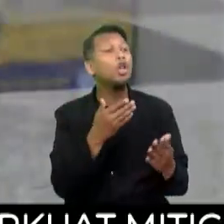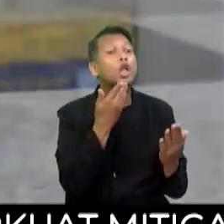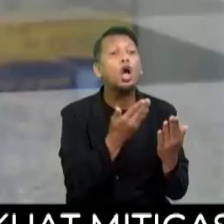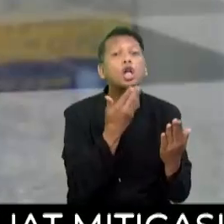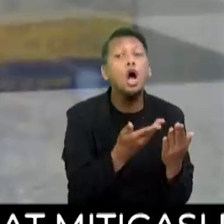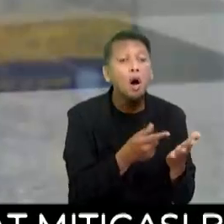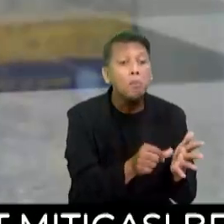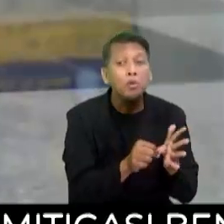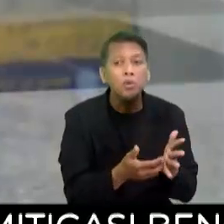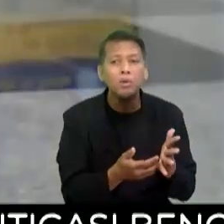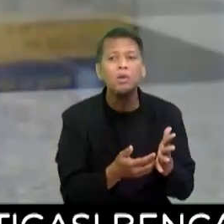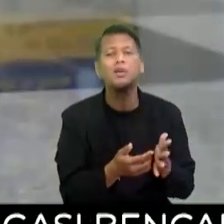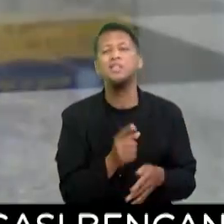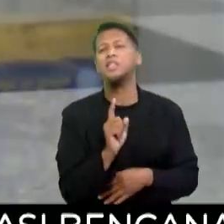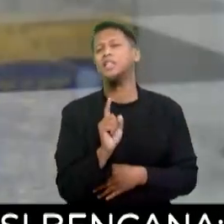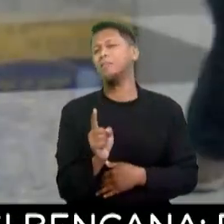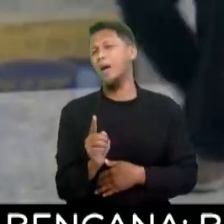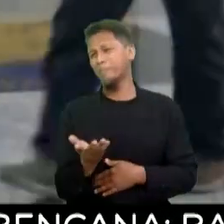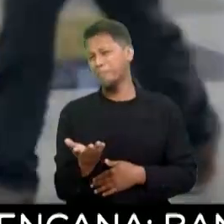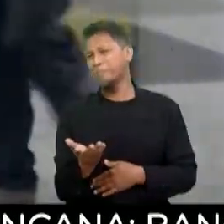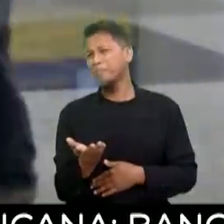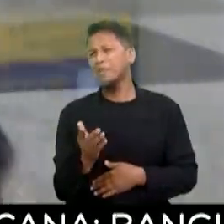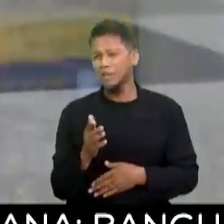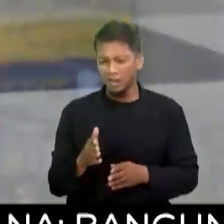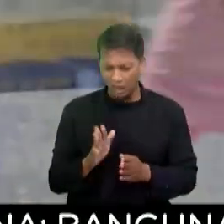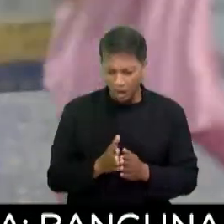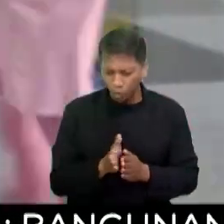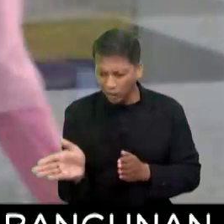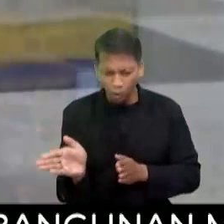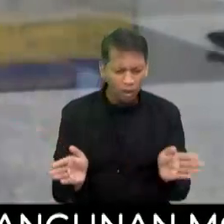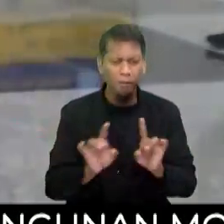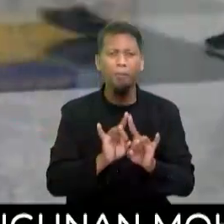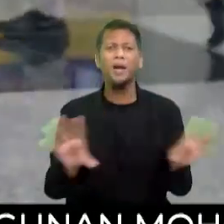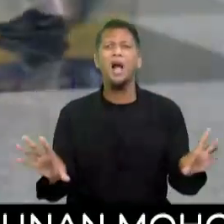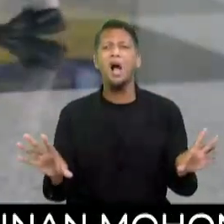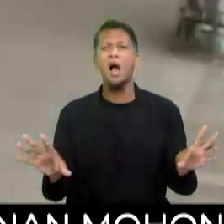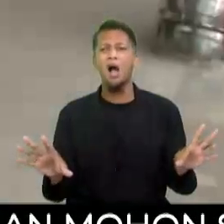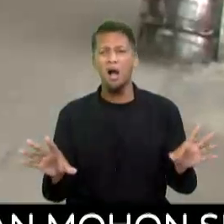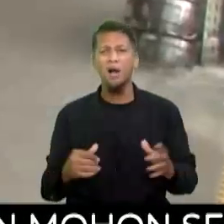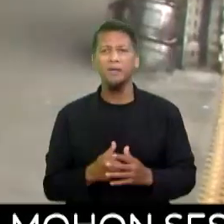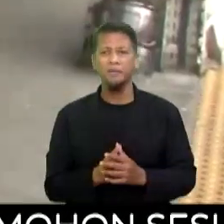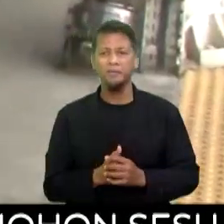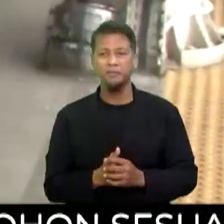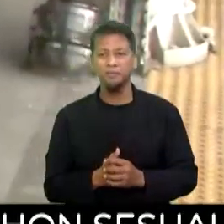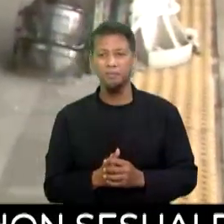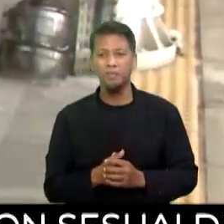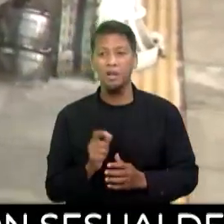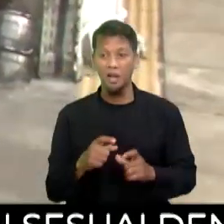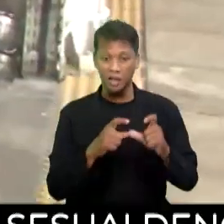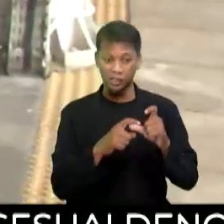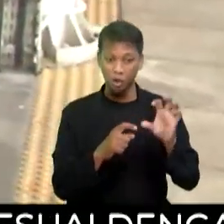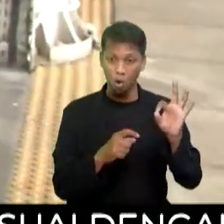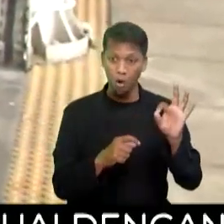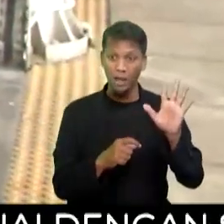mengapa diberlakukannya rute ini atau rute berbeda ini dikarenakan memang terjadinya switch over 5 atau SO kelima untuk pengembangan